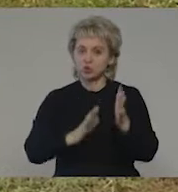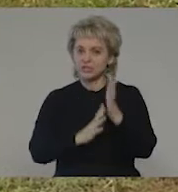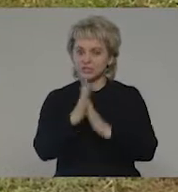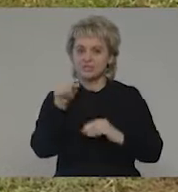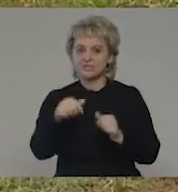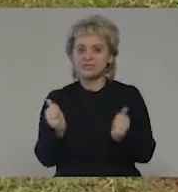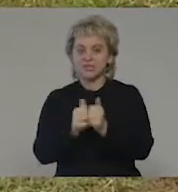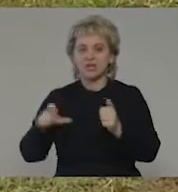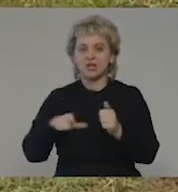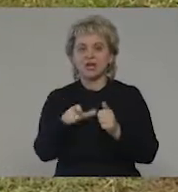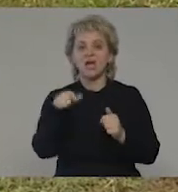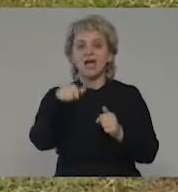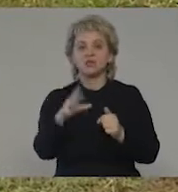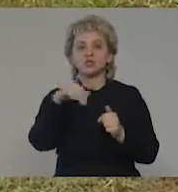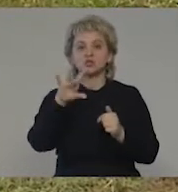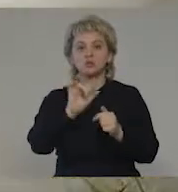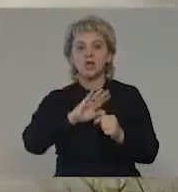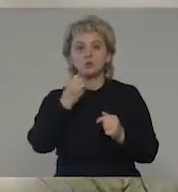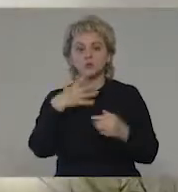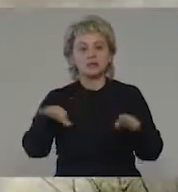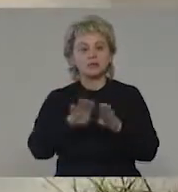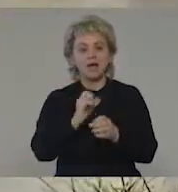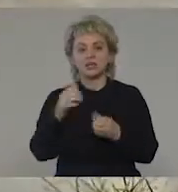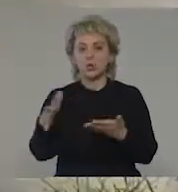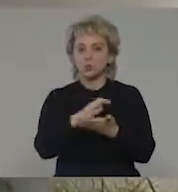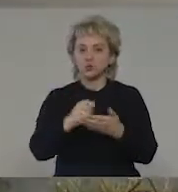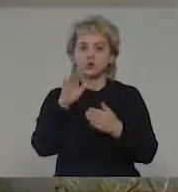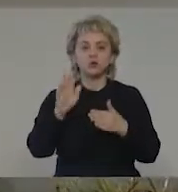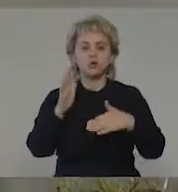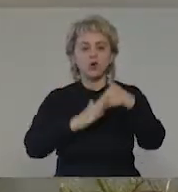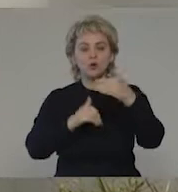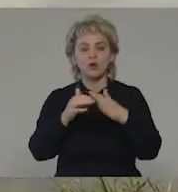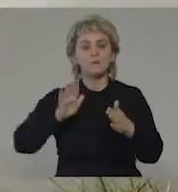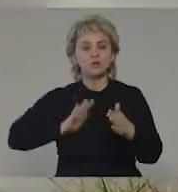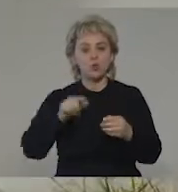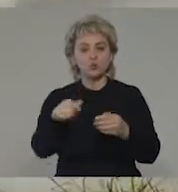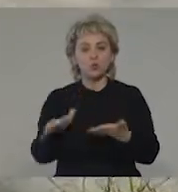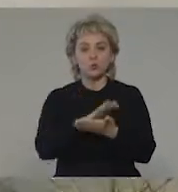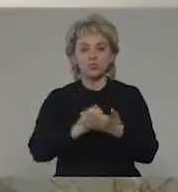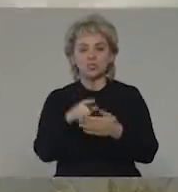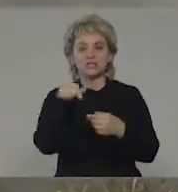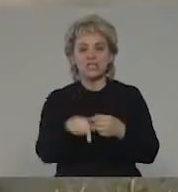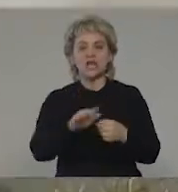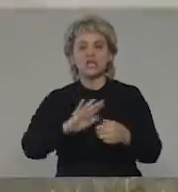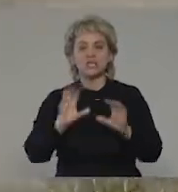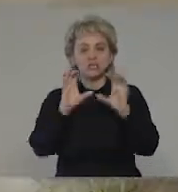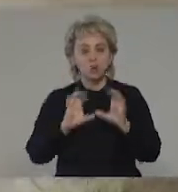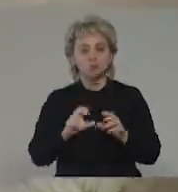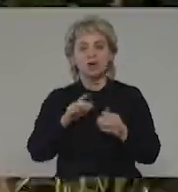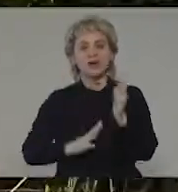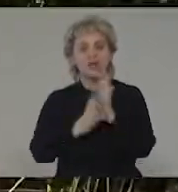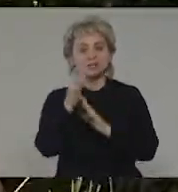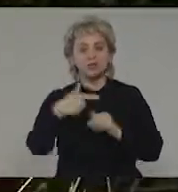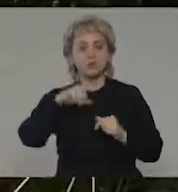у реки, вредный сорняк просто так не вытравишь. Только вручную приходится уничтожать объявленное вне закона растение.